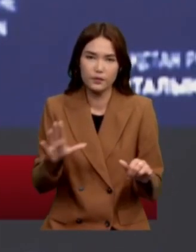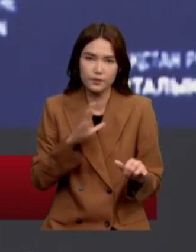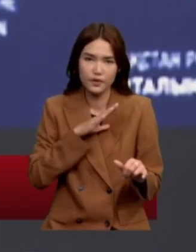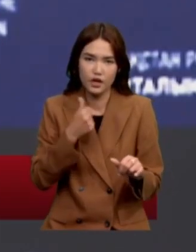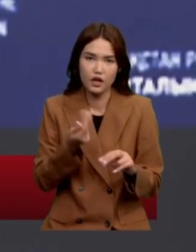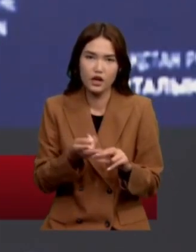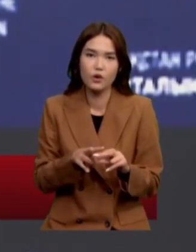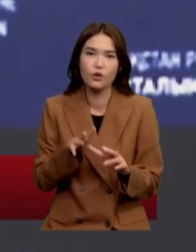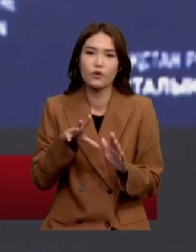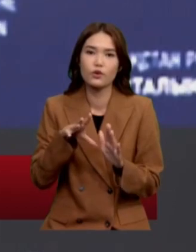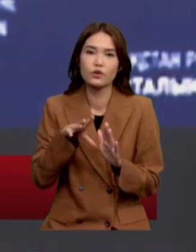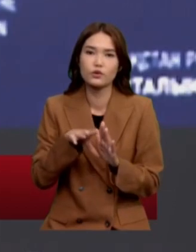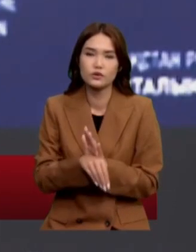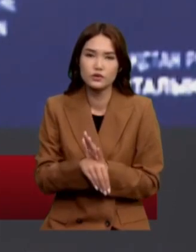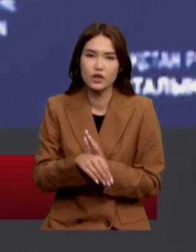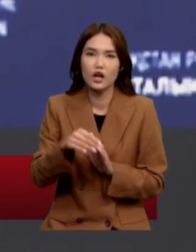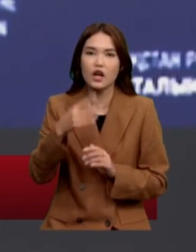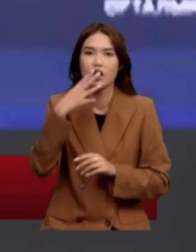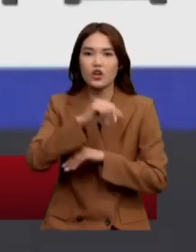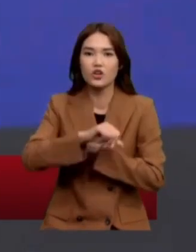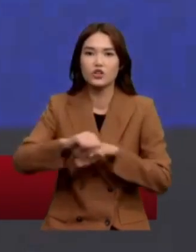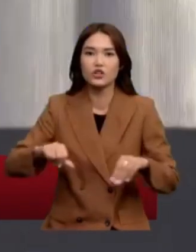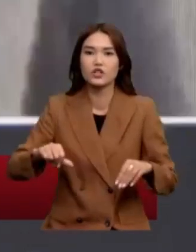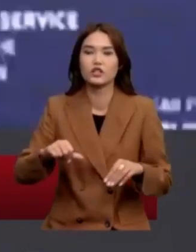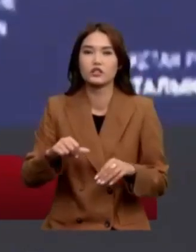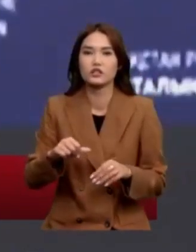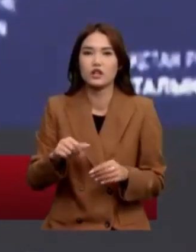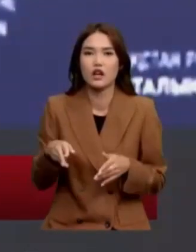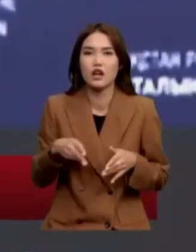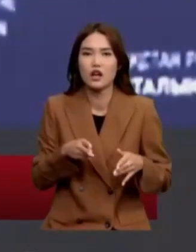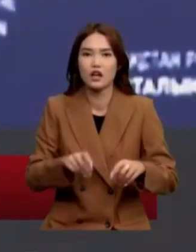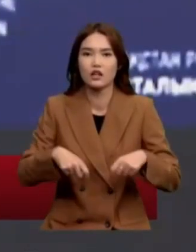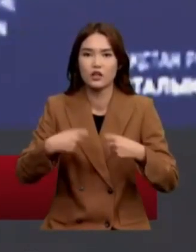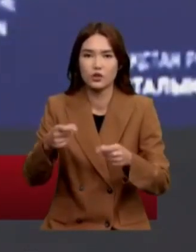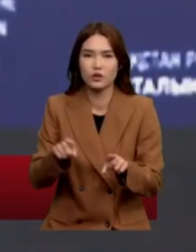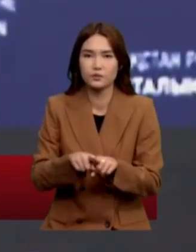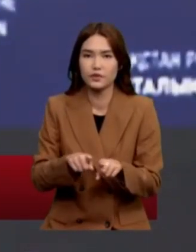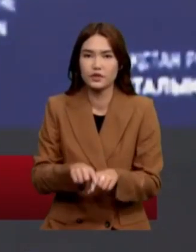сомаға шетел валютасын әкетудің жолы кесілді.